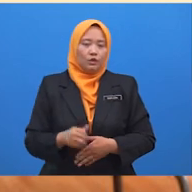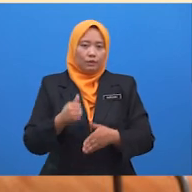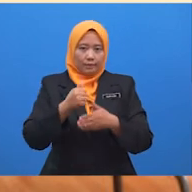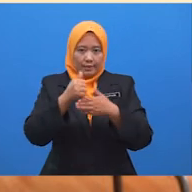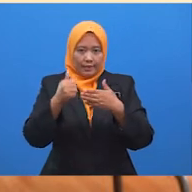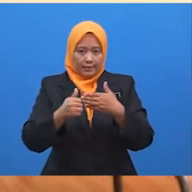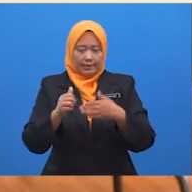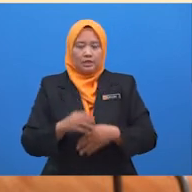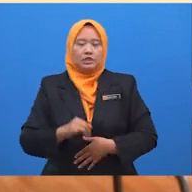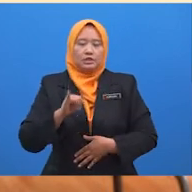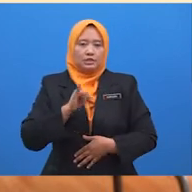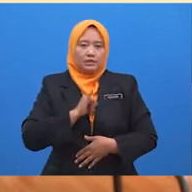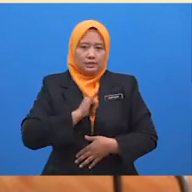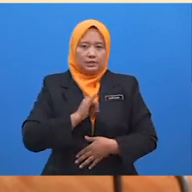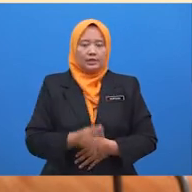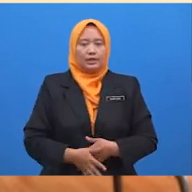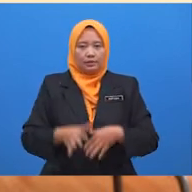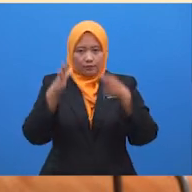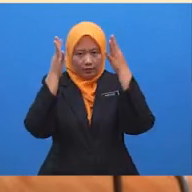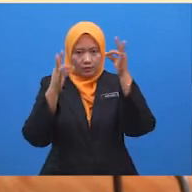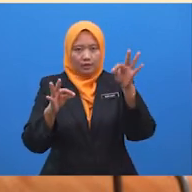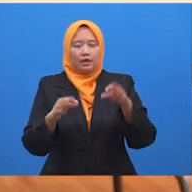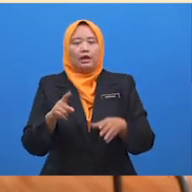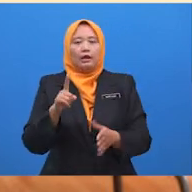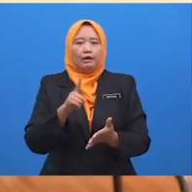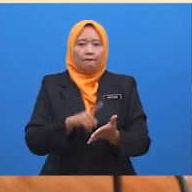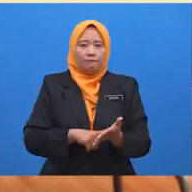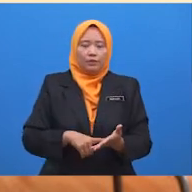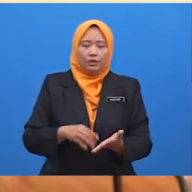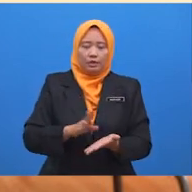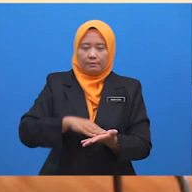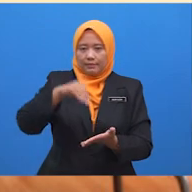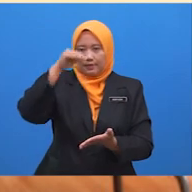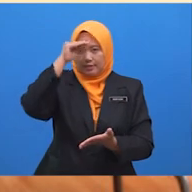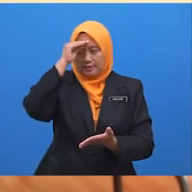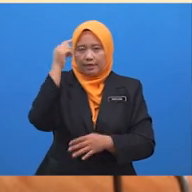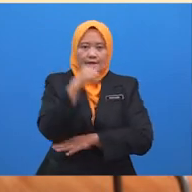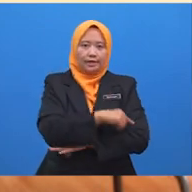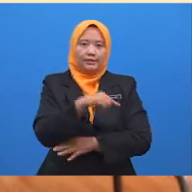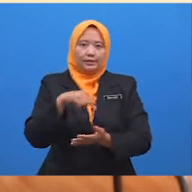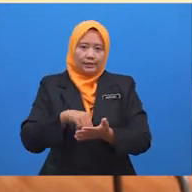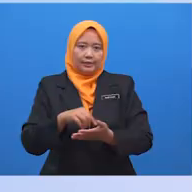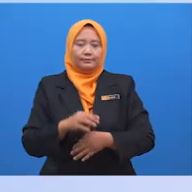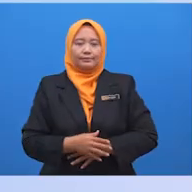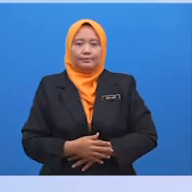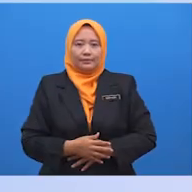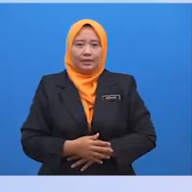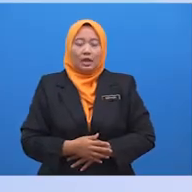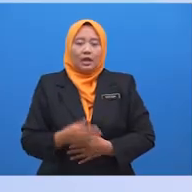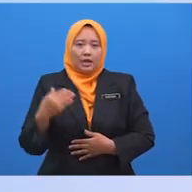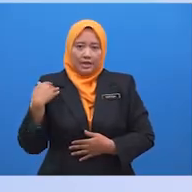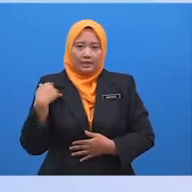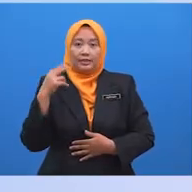berakhir, cikgu rumuskan apa yang telah kita pelajari pada hari ini.